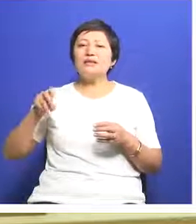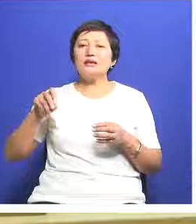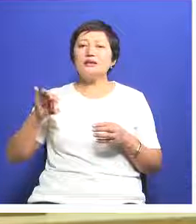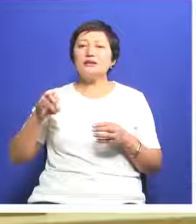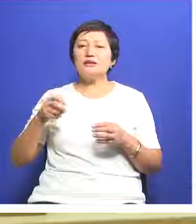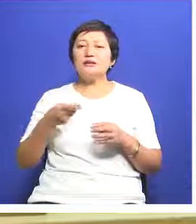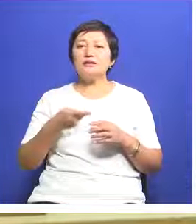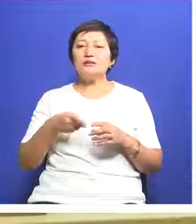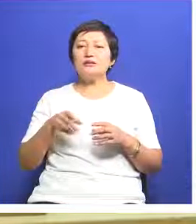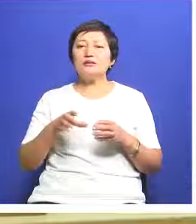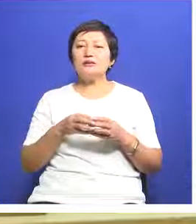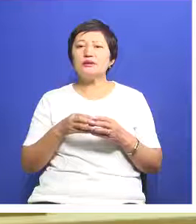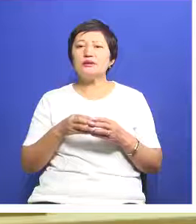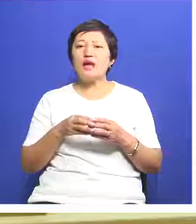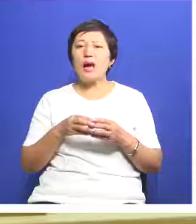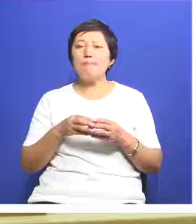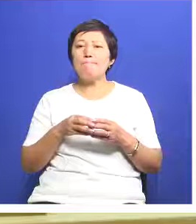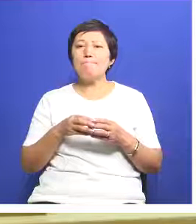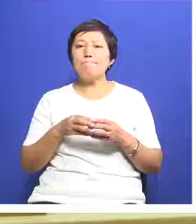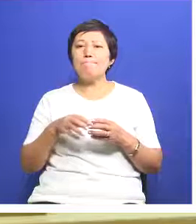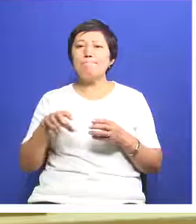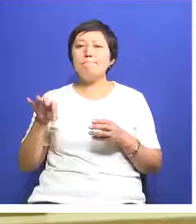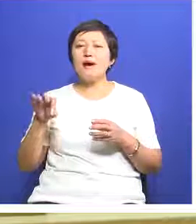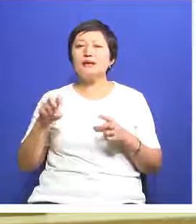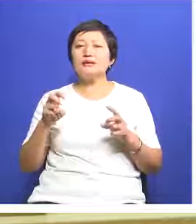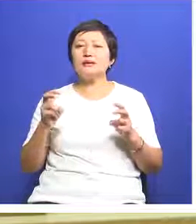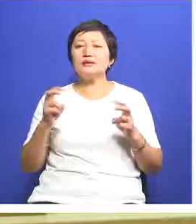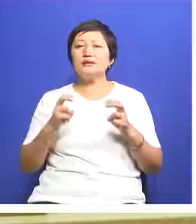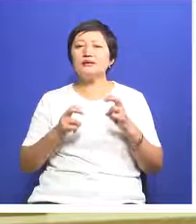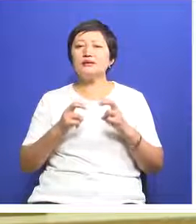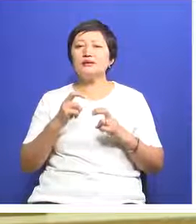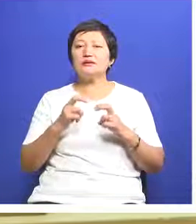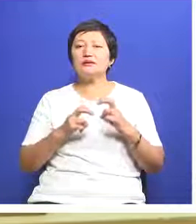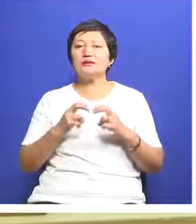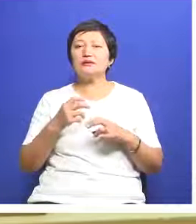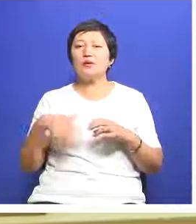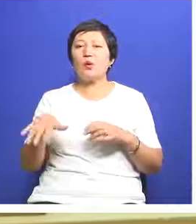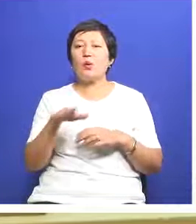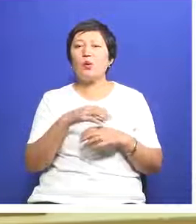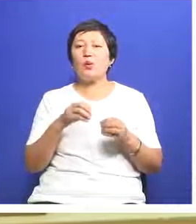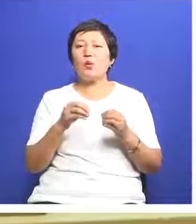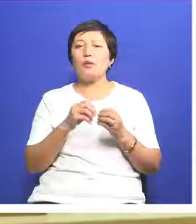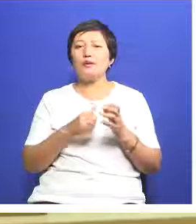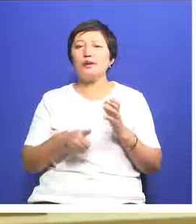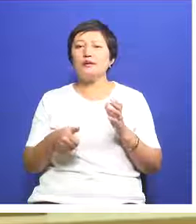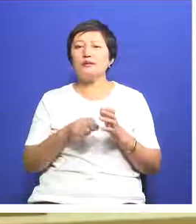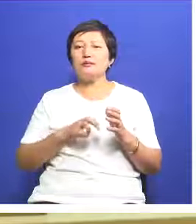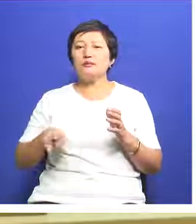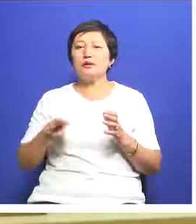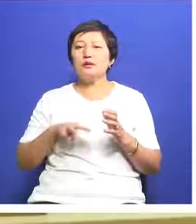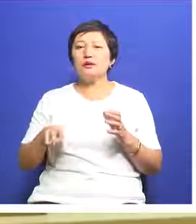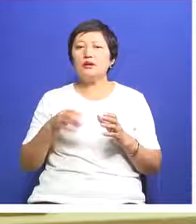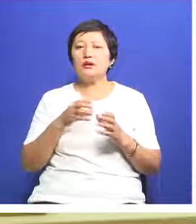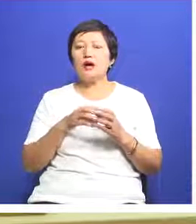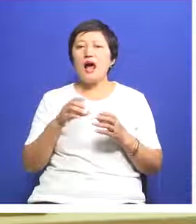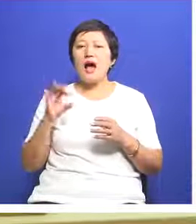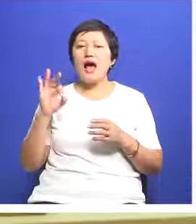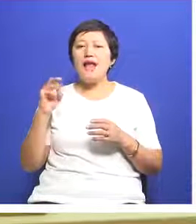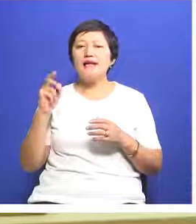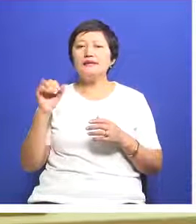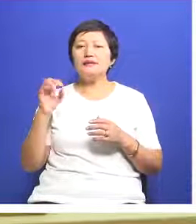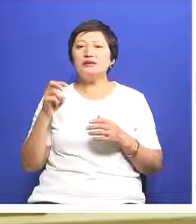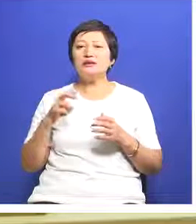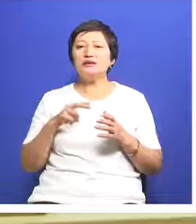жауапкершілік шектеулі серіктестігінен мына мақта заводтарынан. Бұлардан 16 миллион алынды. Мына IC